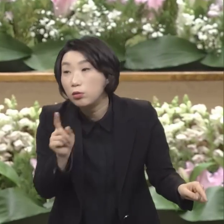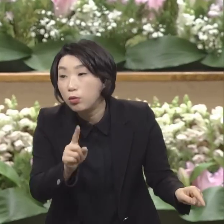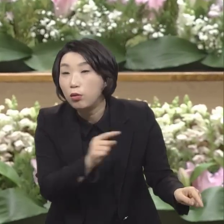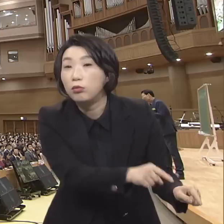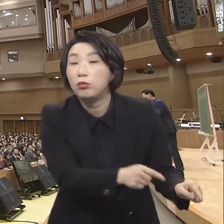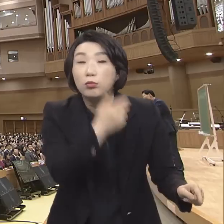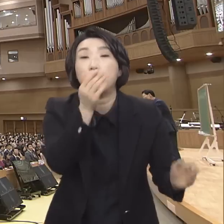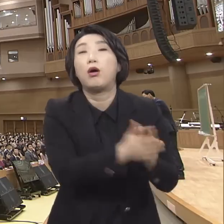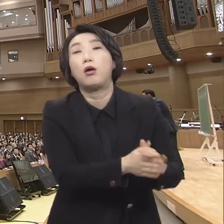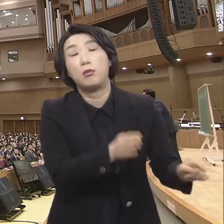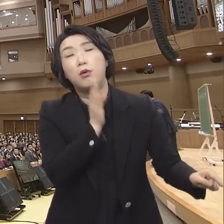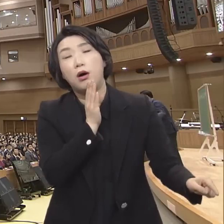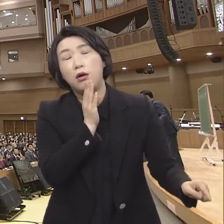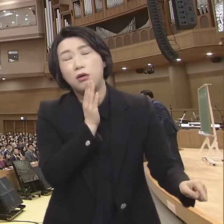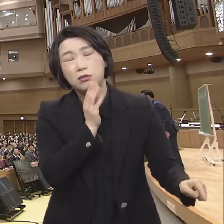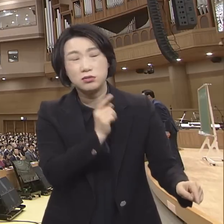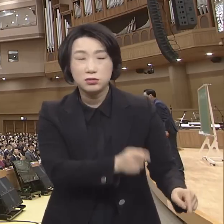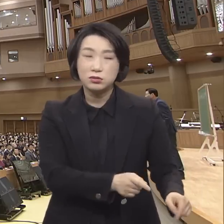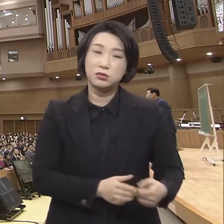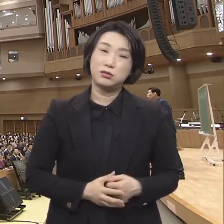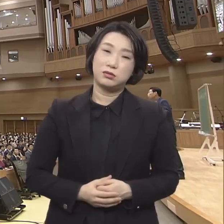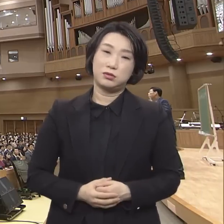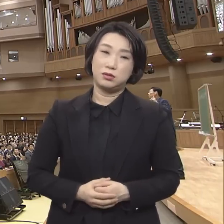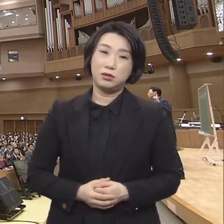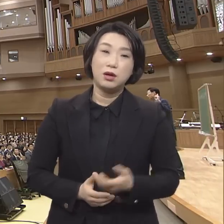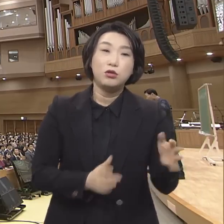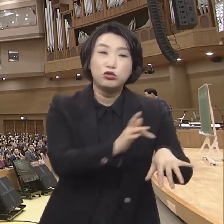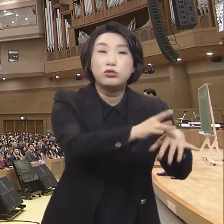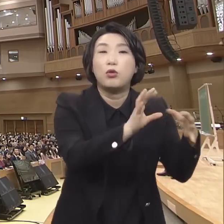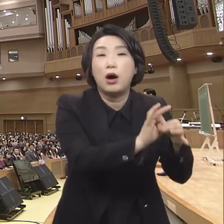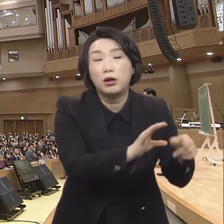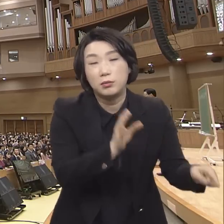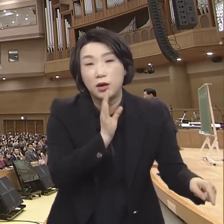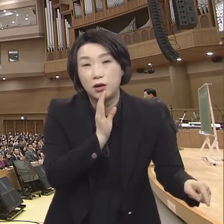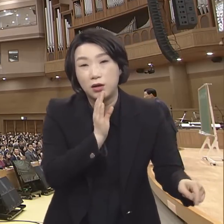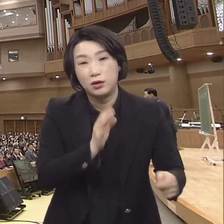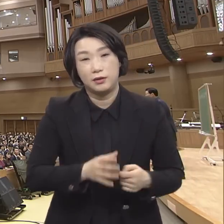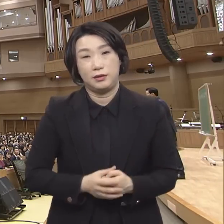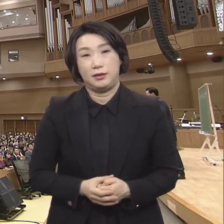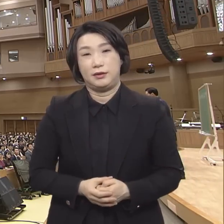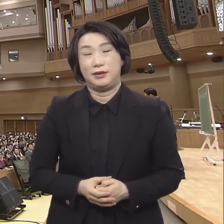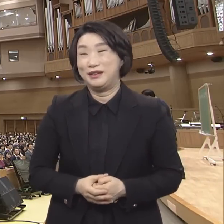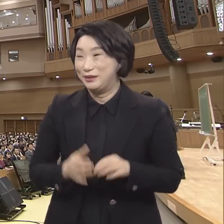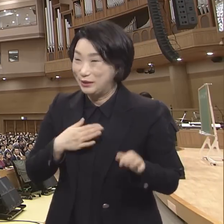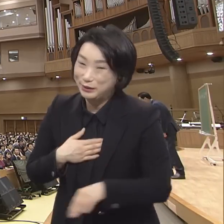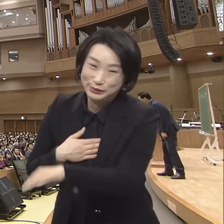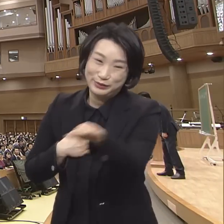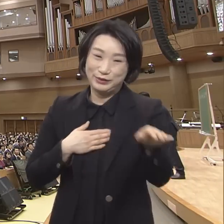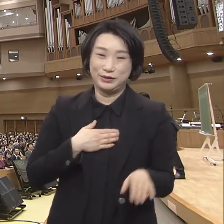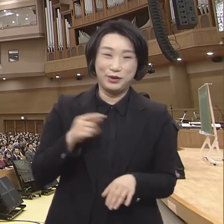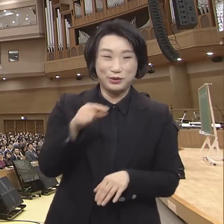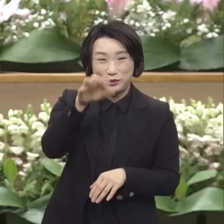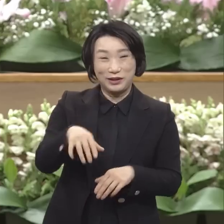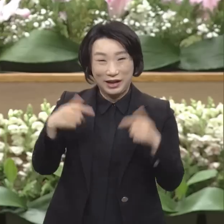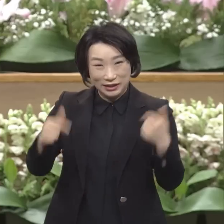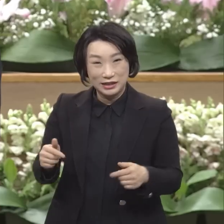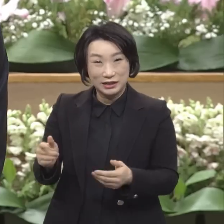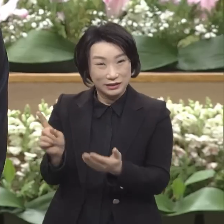이것들은 귀신과 한 패거리이기 때문에 귀신 편 든다 이 말이야. 귀신 편. 우리도 절대 어디